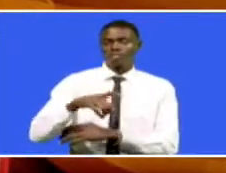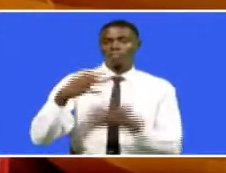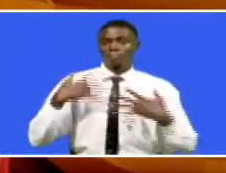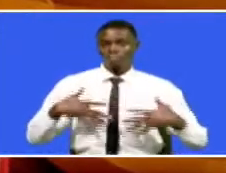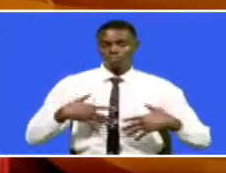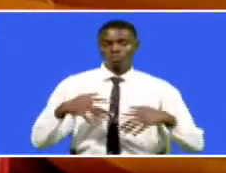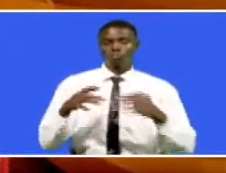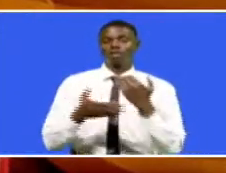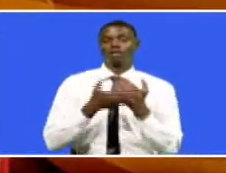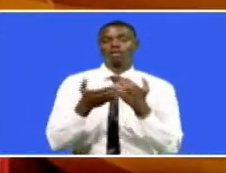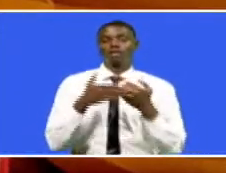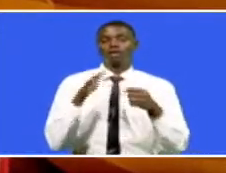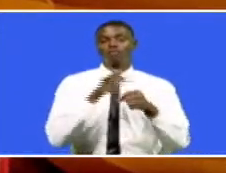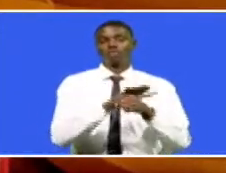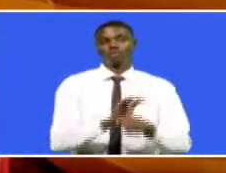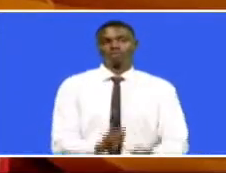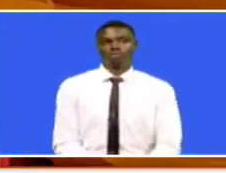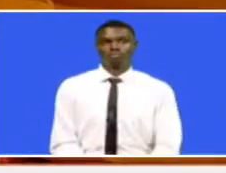waadilifu.